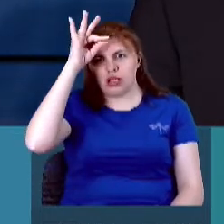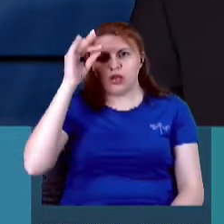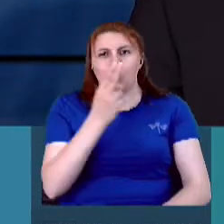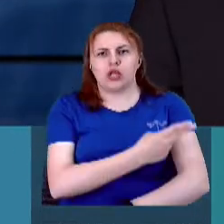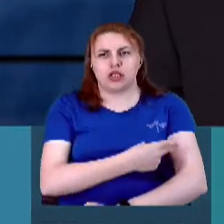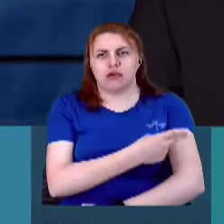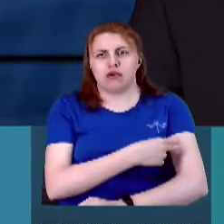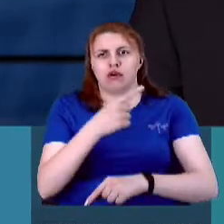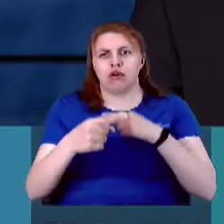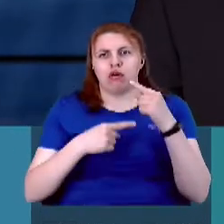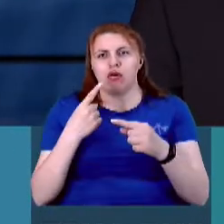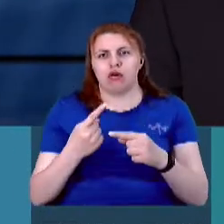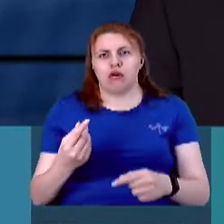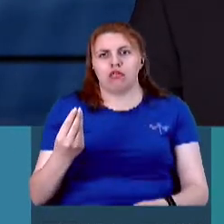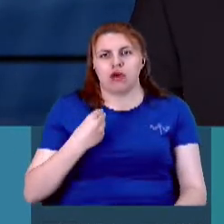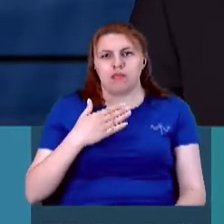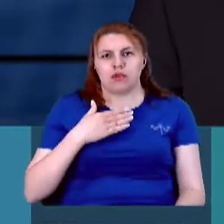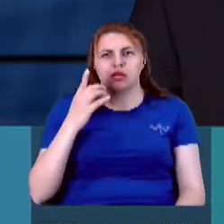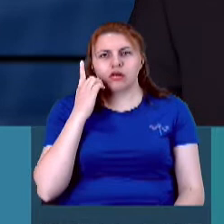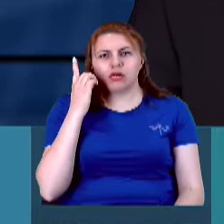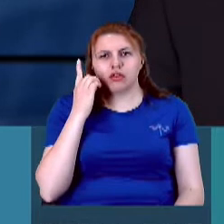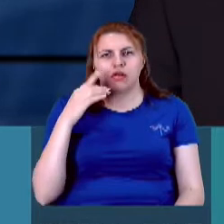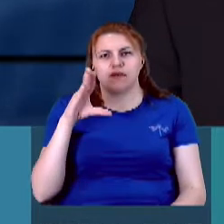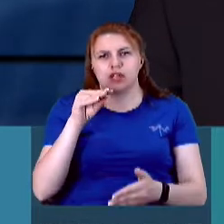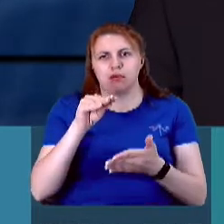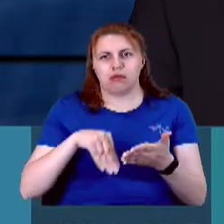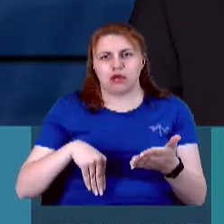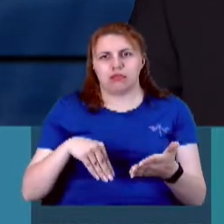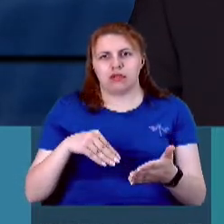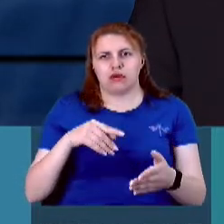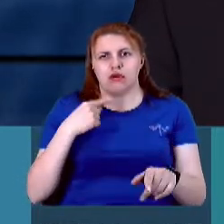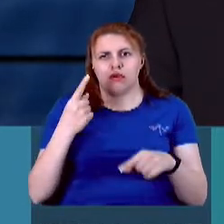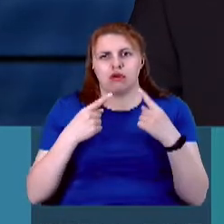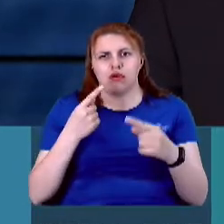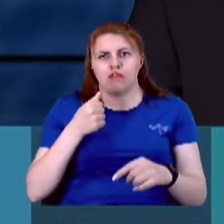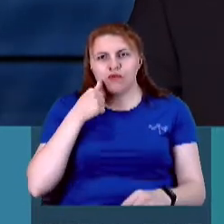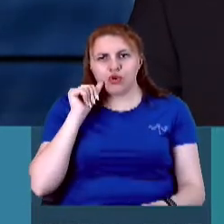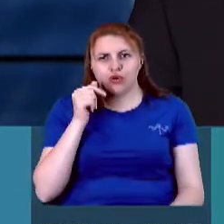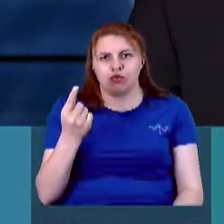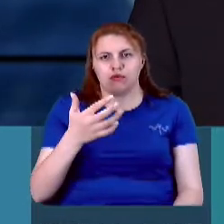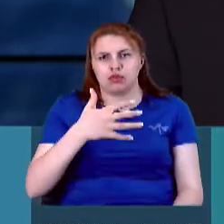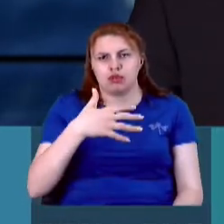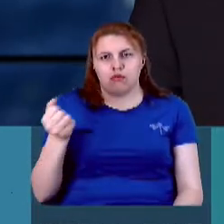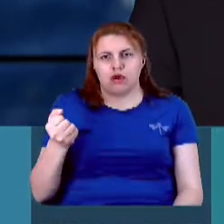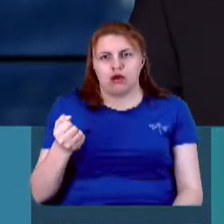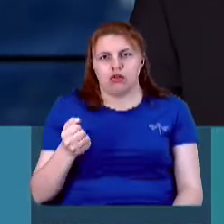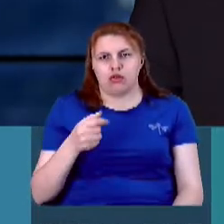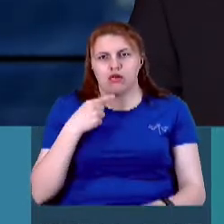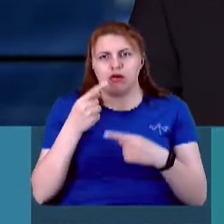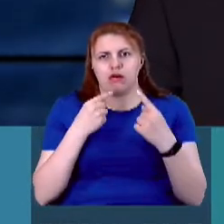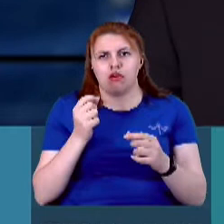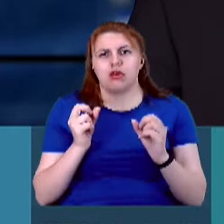і каже, дайте мені телефон, мені треба там все переписати. Вона каже, та вчора ж його ваші ж у мене забрали. Він, як забрали, хто